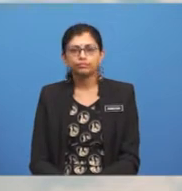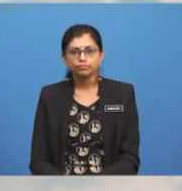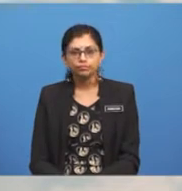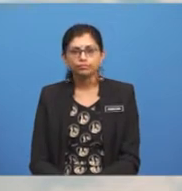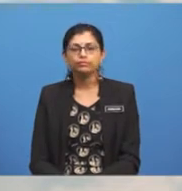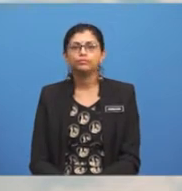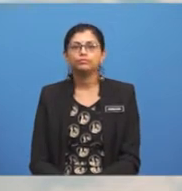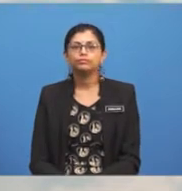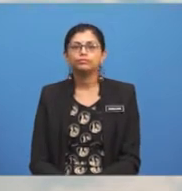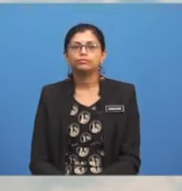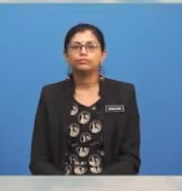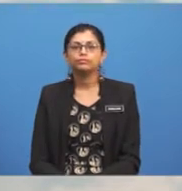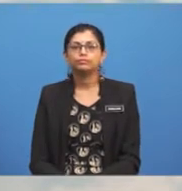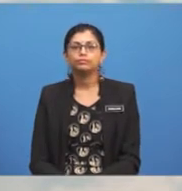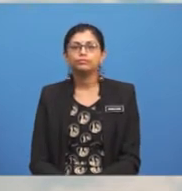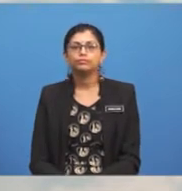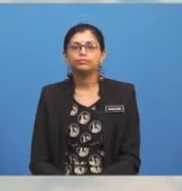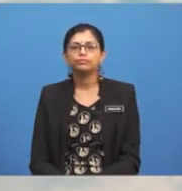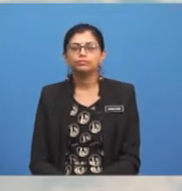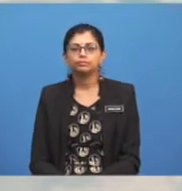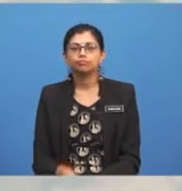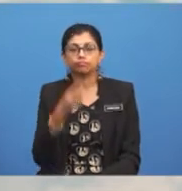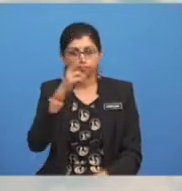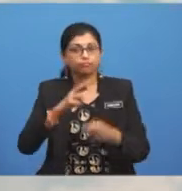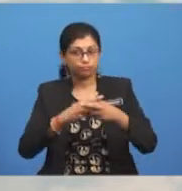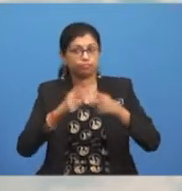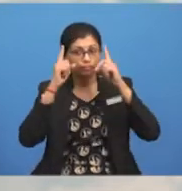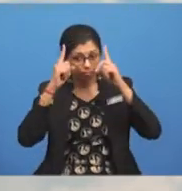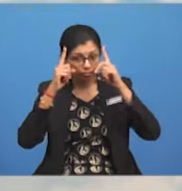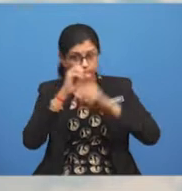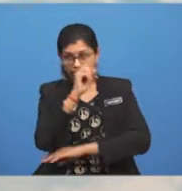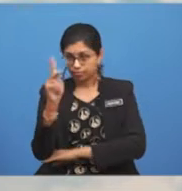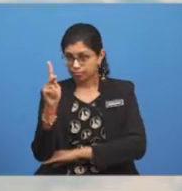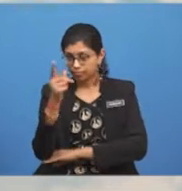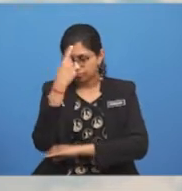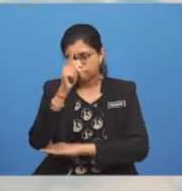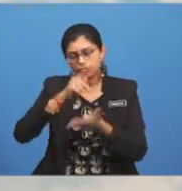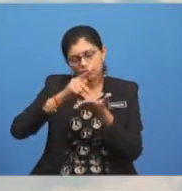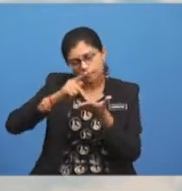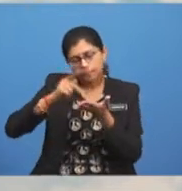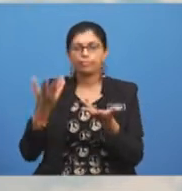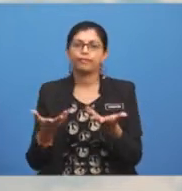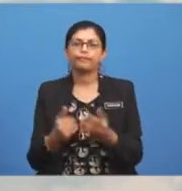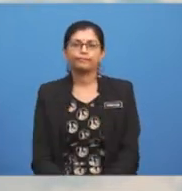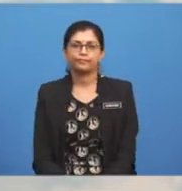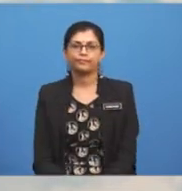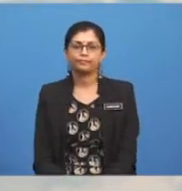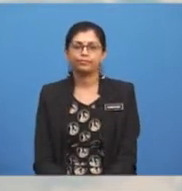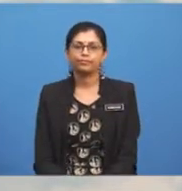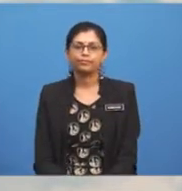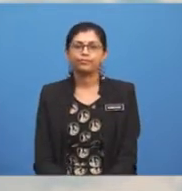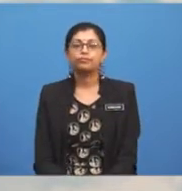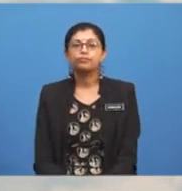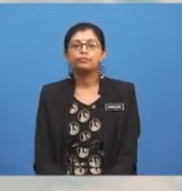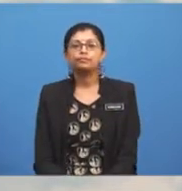M besar darab M kecil bahagi dengan R. Setelah kita permudahkan persamaan tersebut, maka